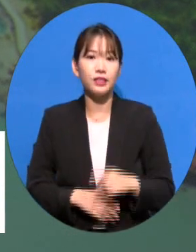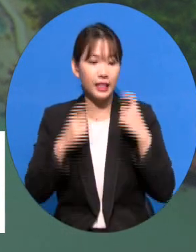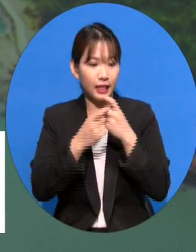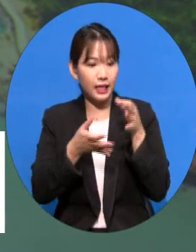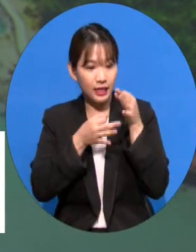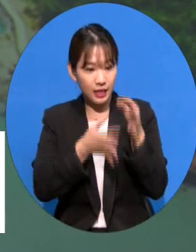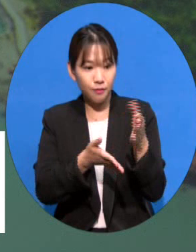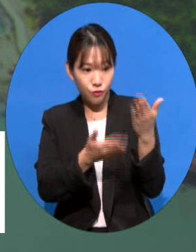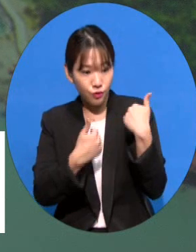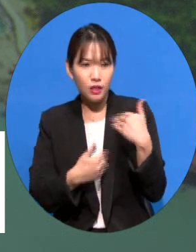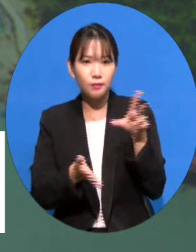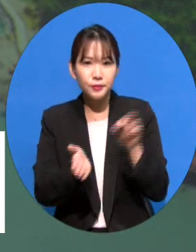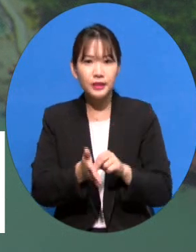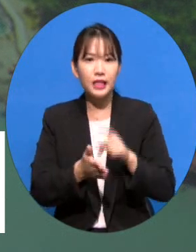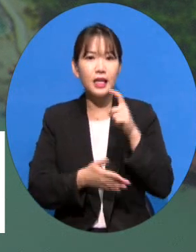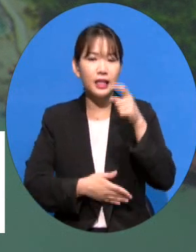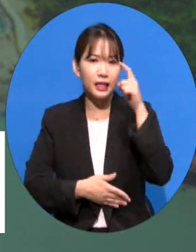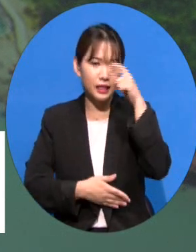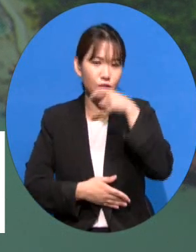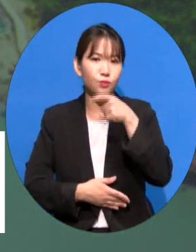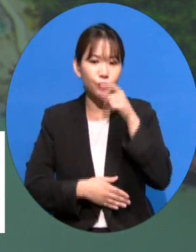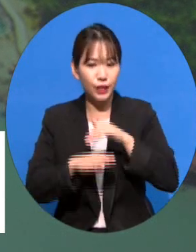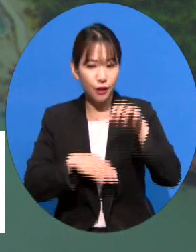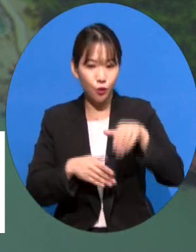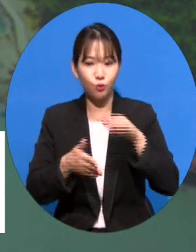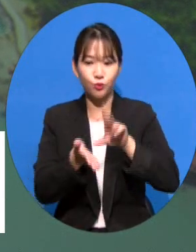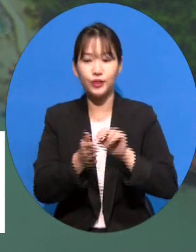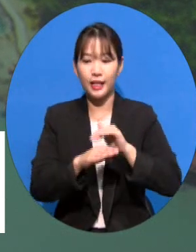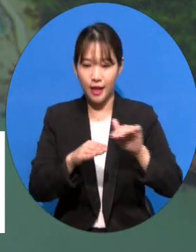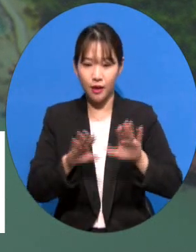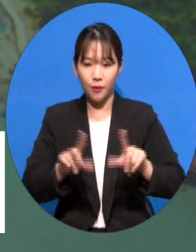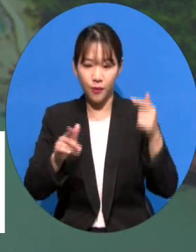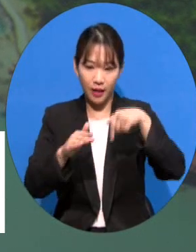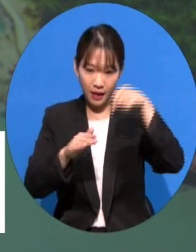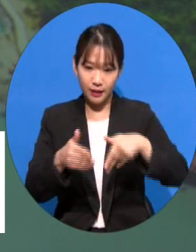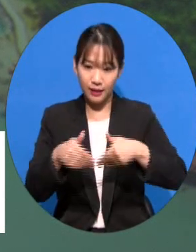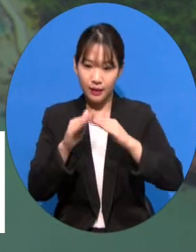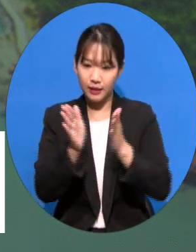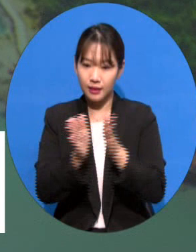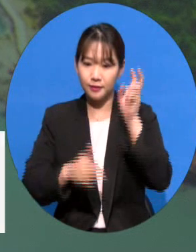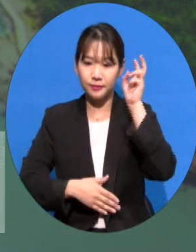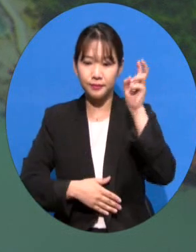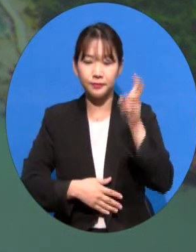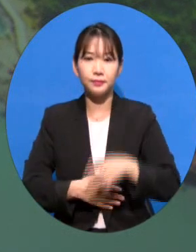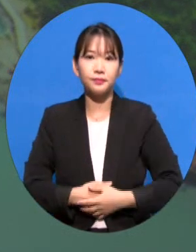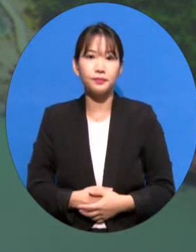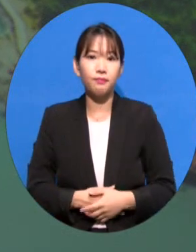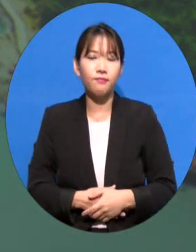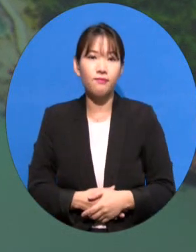자본 유치의 걸림돌이었던 하수처리장 설치 문제가 해결돼 연내 착공에 들어갈 것으로 보입니다. 김현